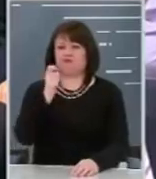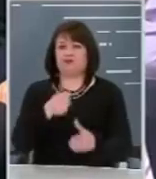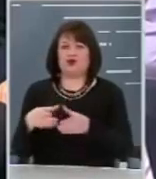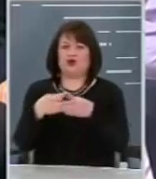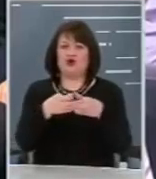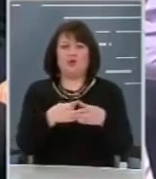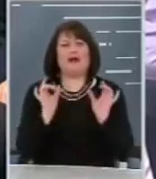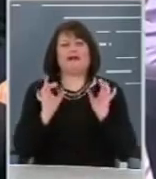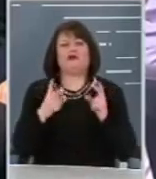δεν έχει κουρέψει τα δάνειά του.